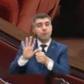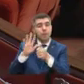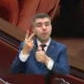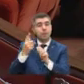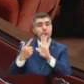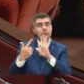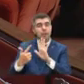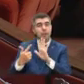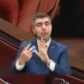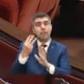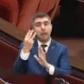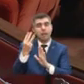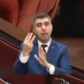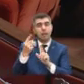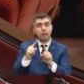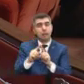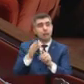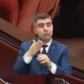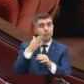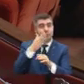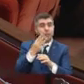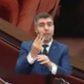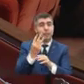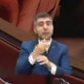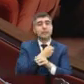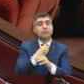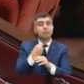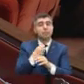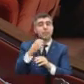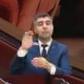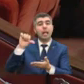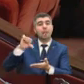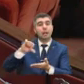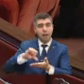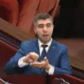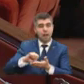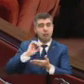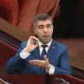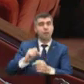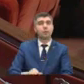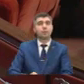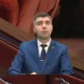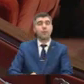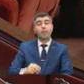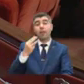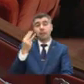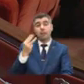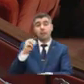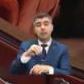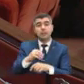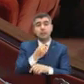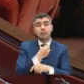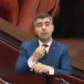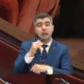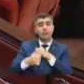ثلاثة المناصب لهذه المقاطعة اللي هي مقاطعة عملت مقاطعة فداء مر السلطان، ثلاثة المناصب الأطباء سنويين زائد